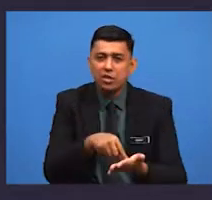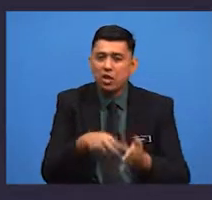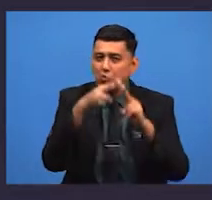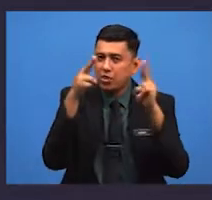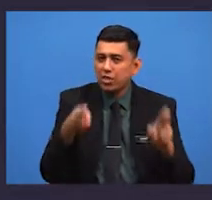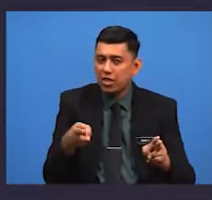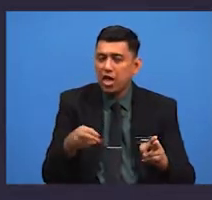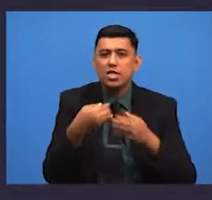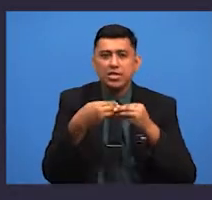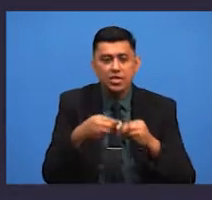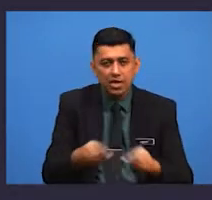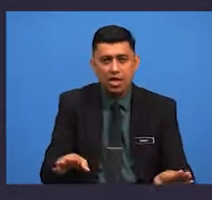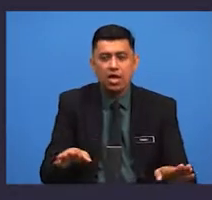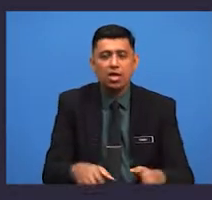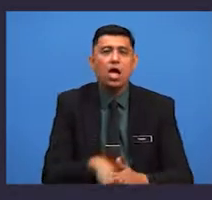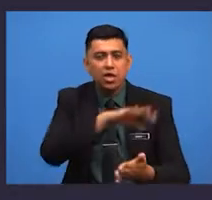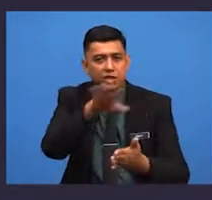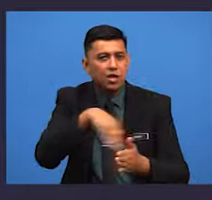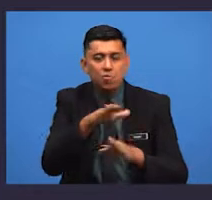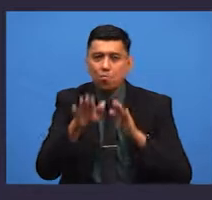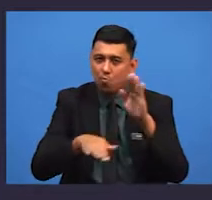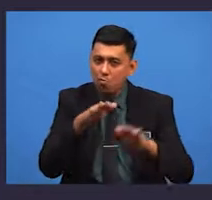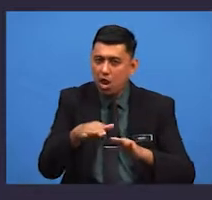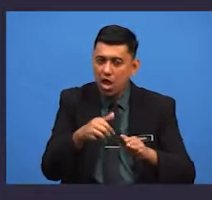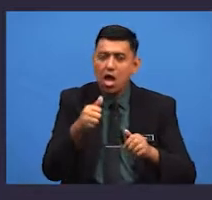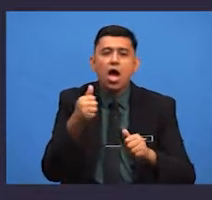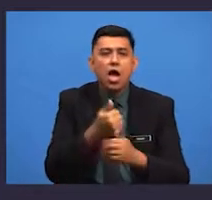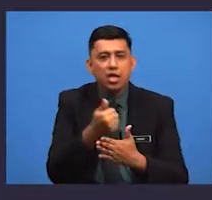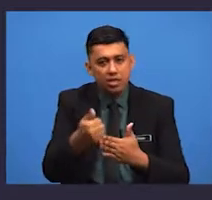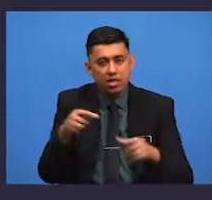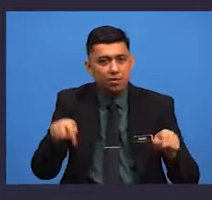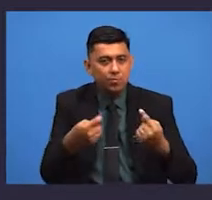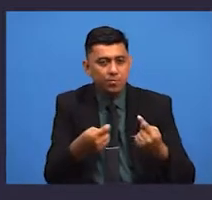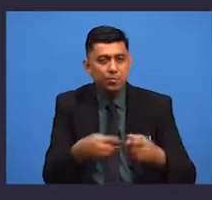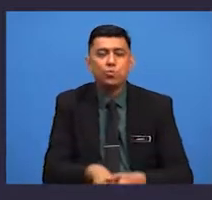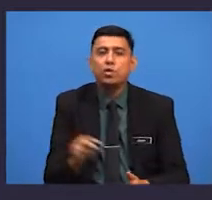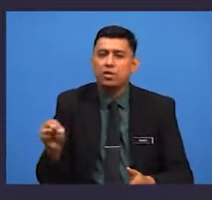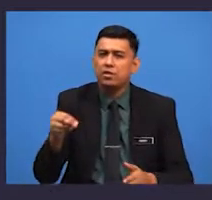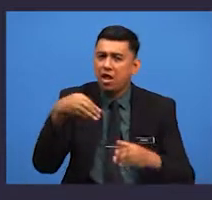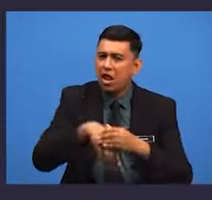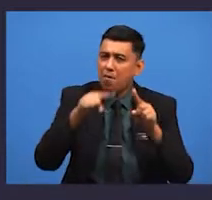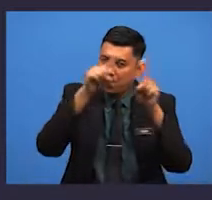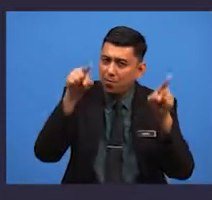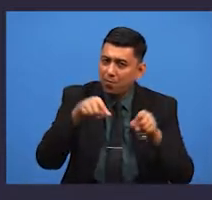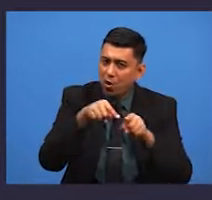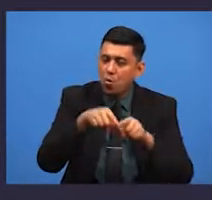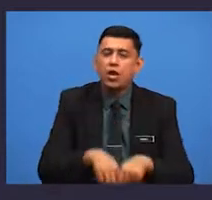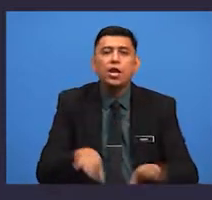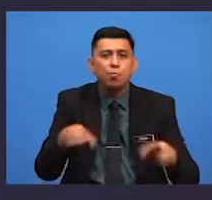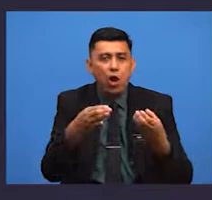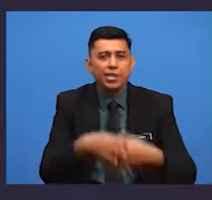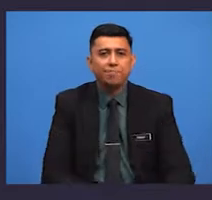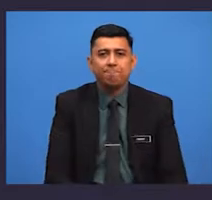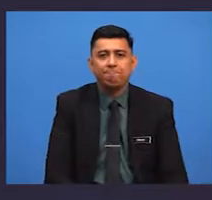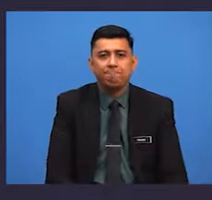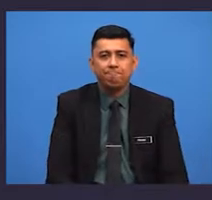Syarat ini diuji setelah semua langkah atau tindakan dalam gelung